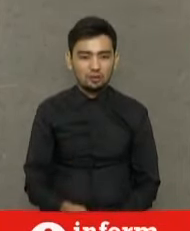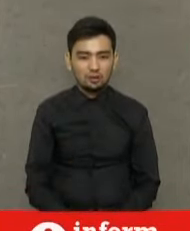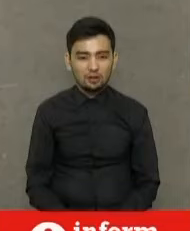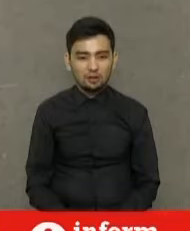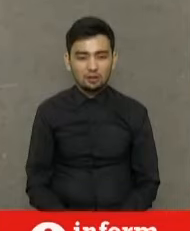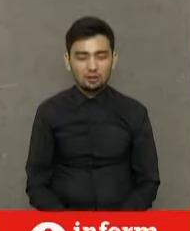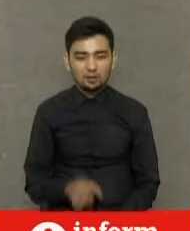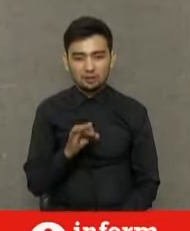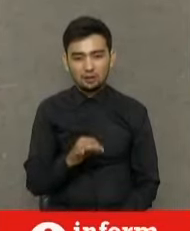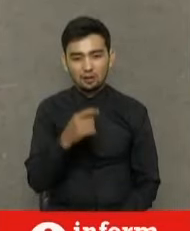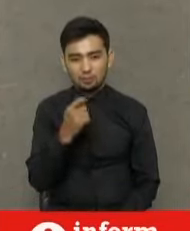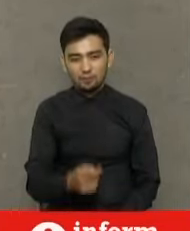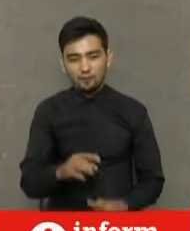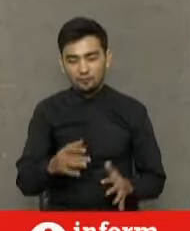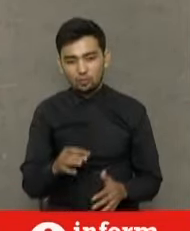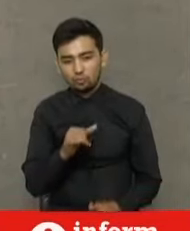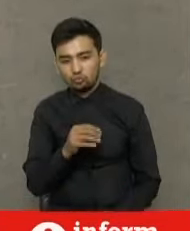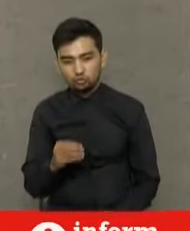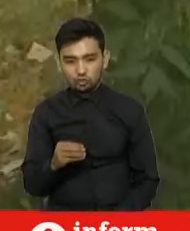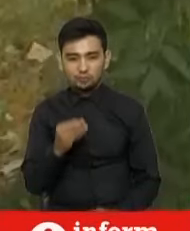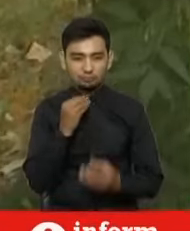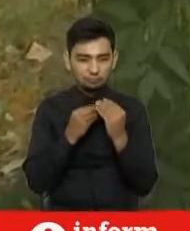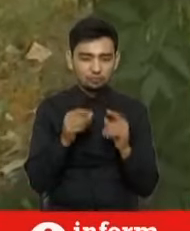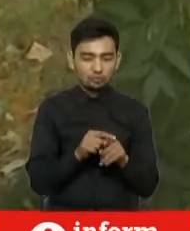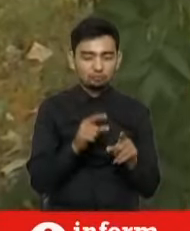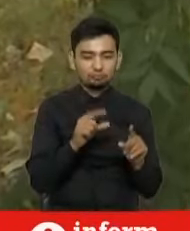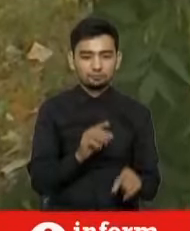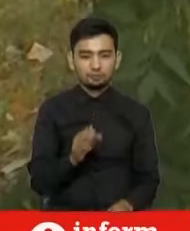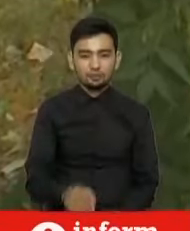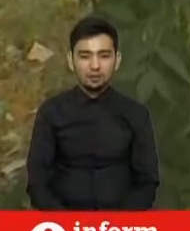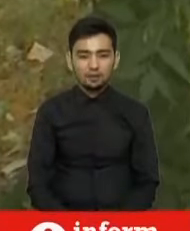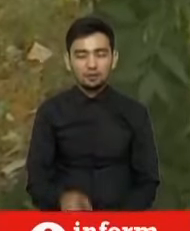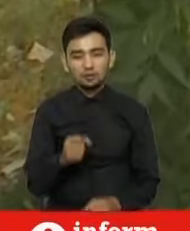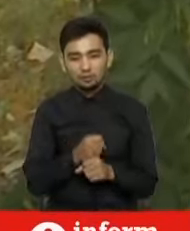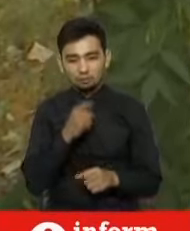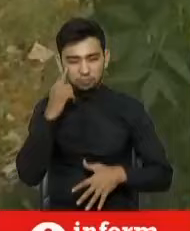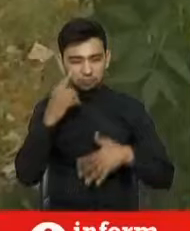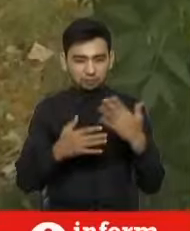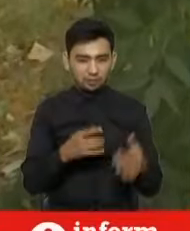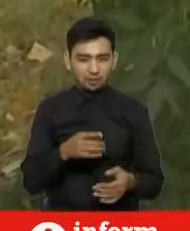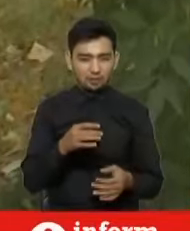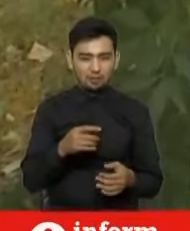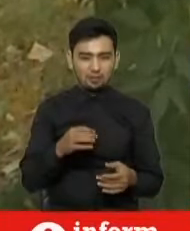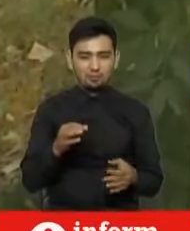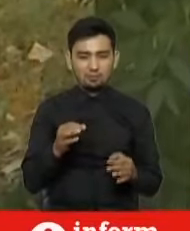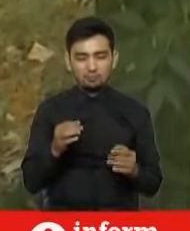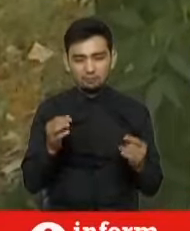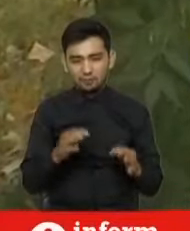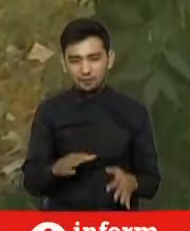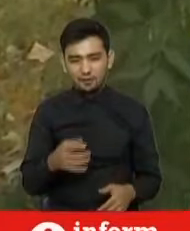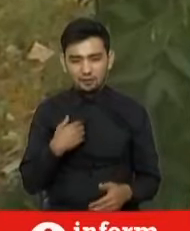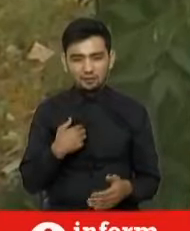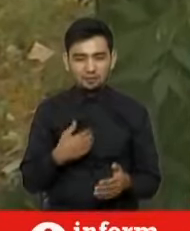енді арзандаса, уже продукты да арзандайды. То, что из-за нее делают ажиотаж, ол дұрыс емес. Надо от